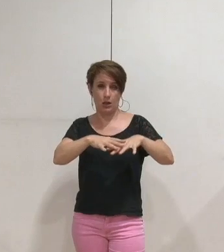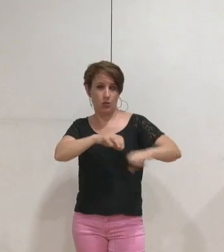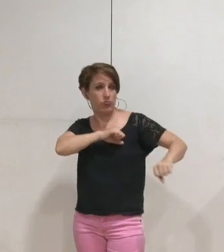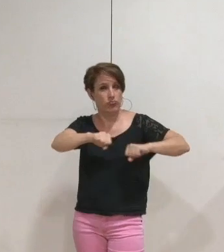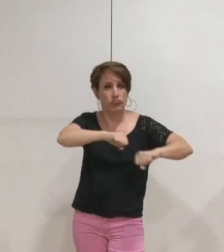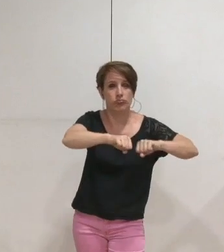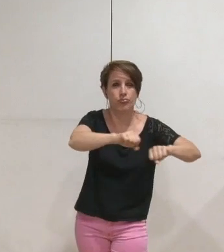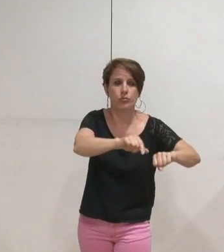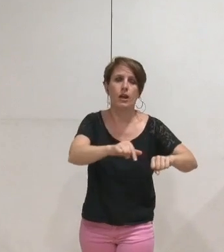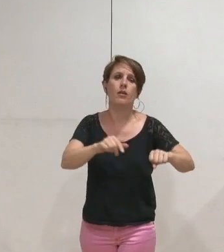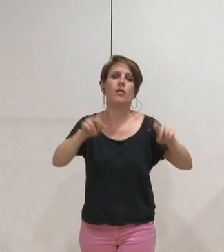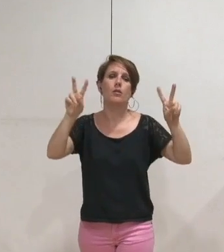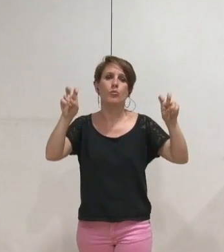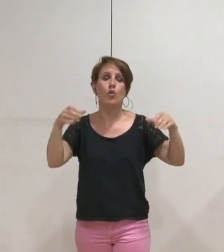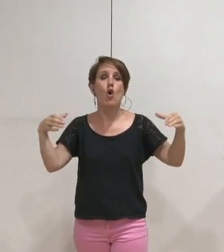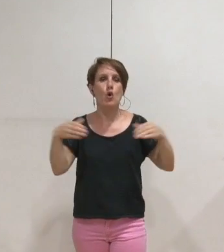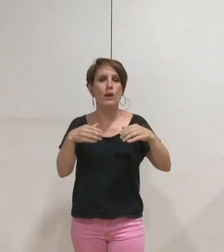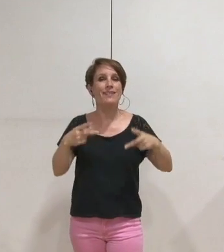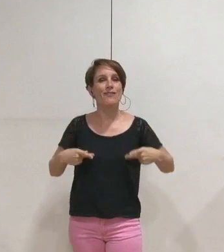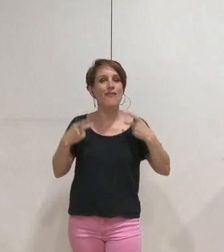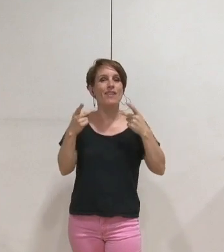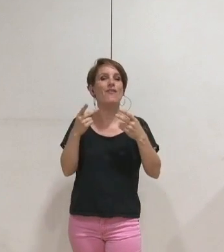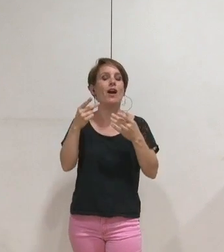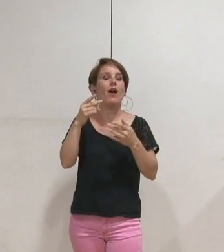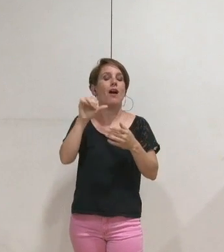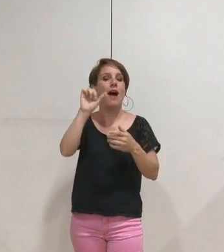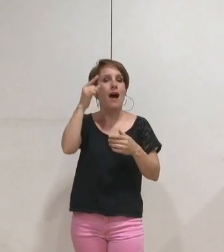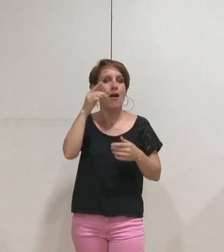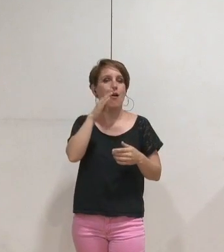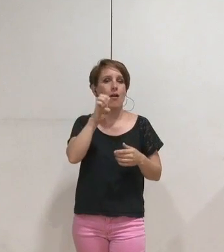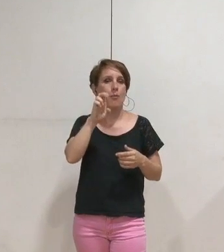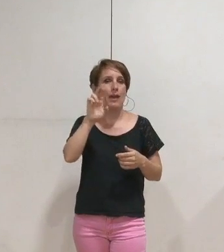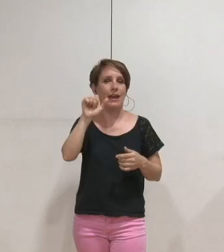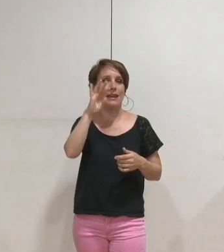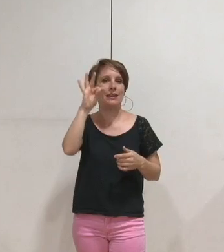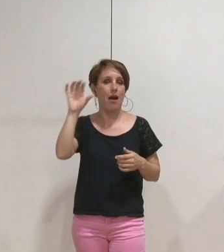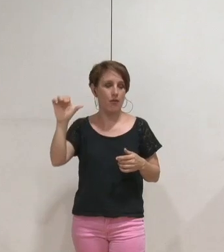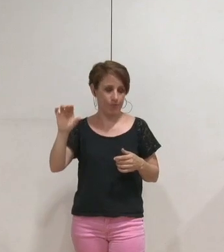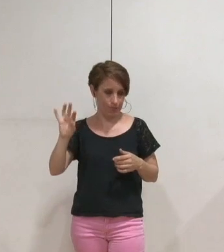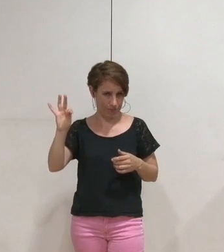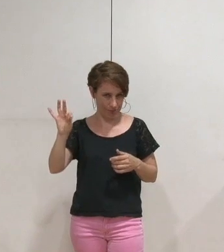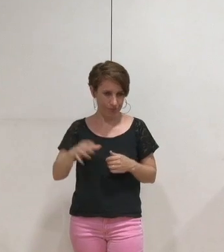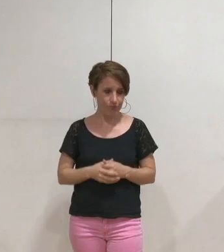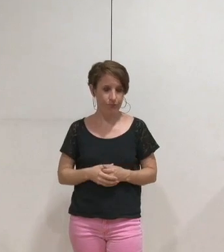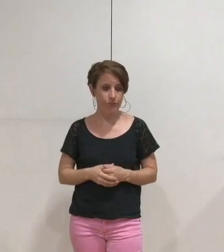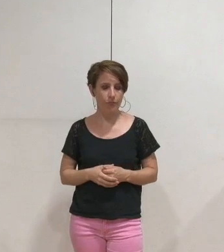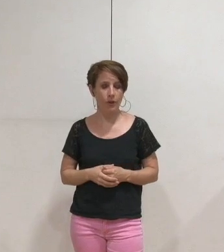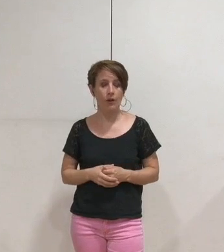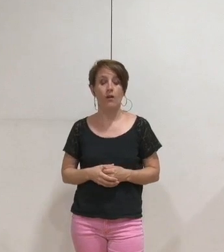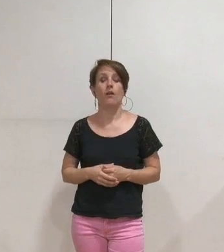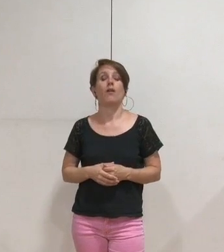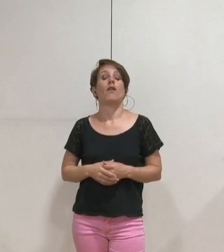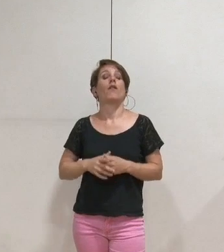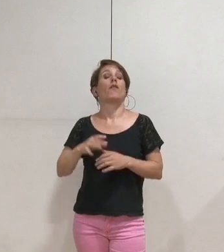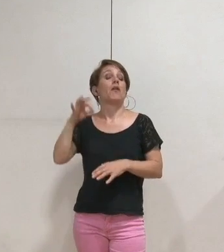du du collectif vivre à berriia au lendemain des élections municipales les permis